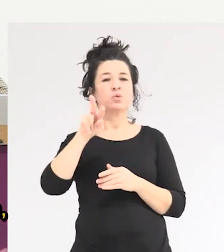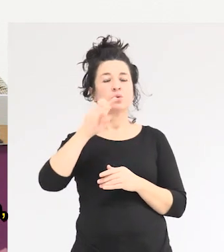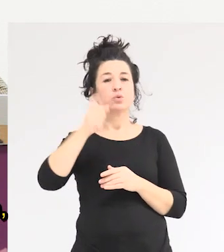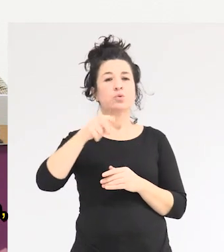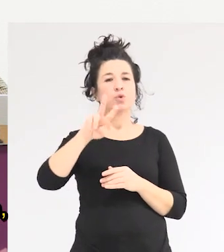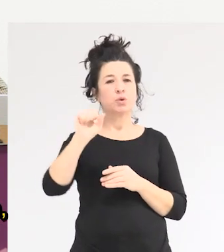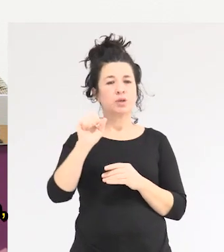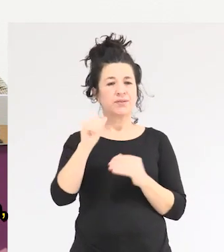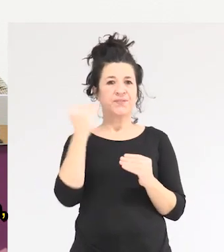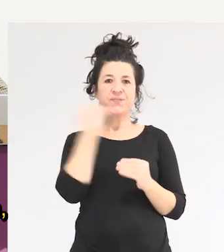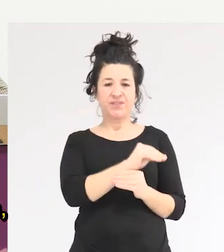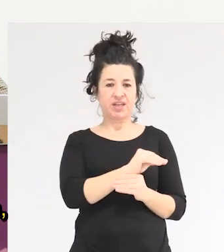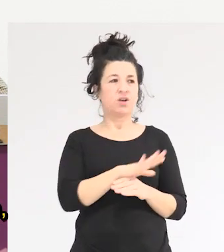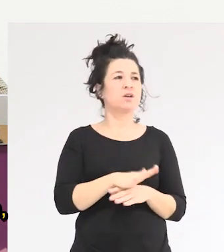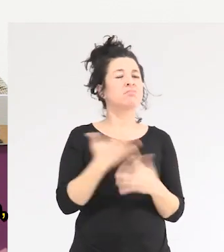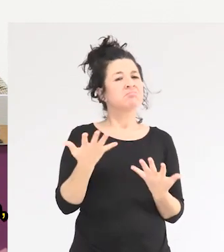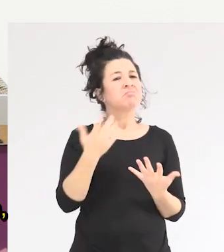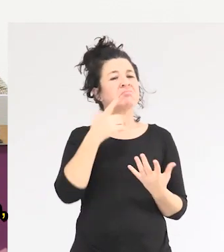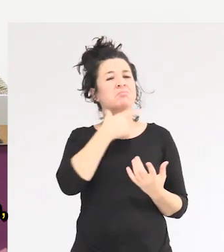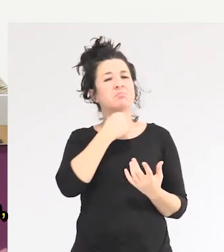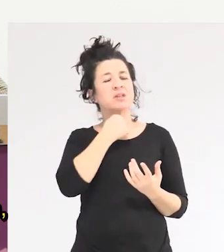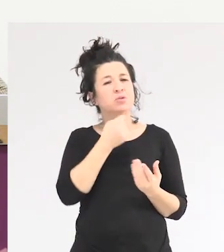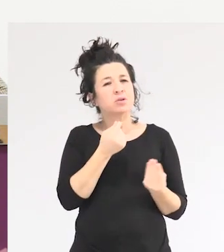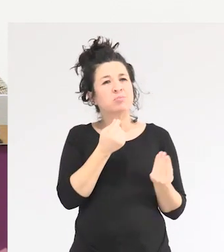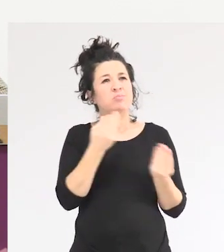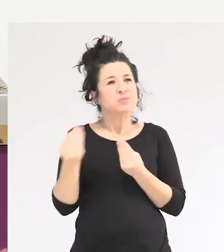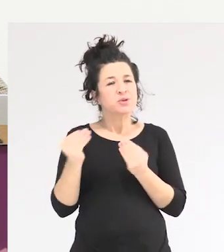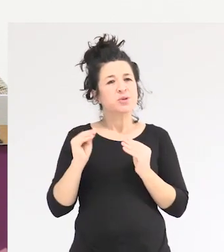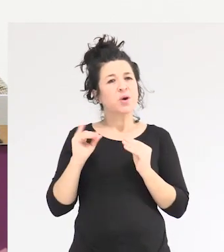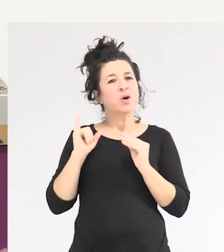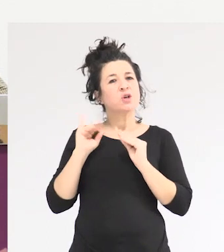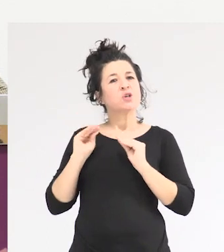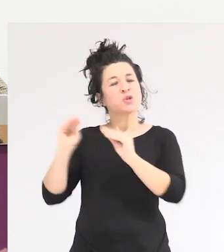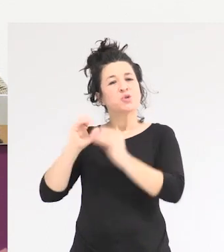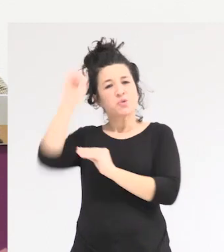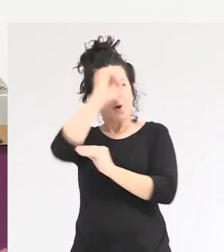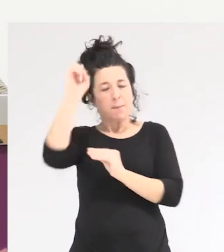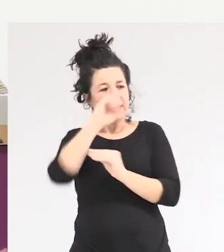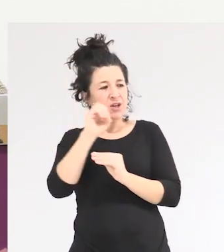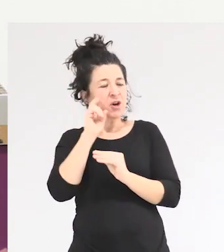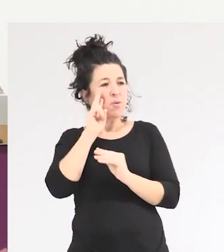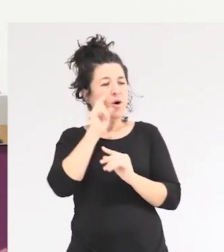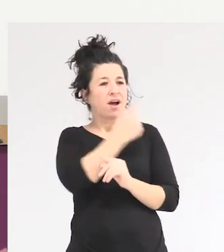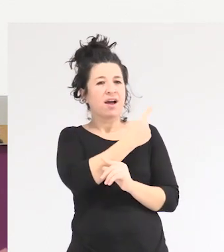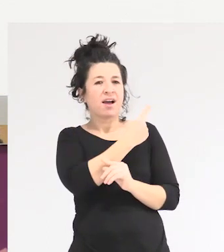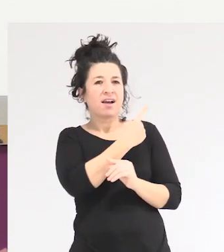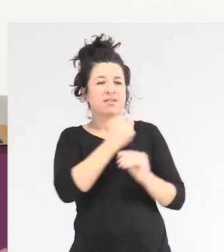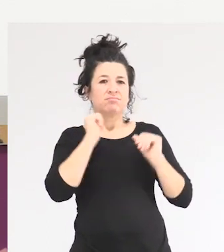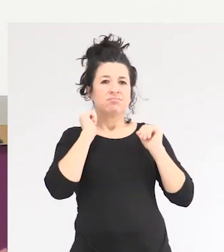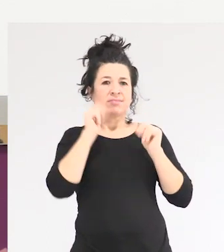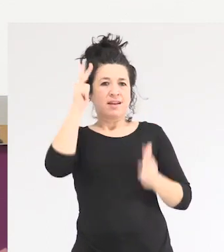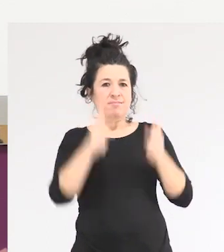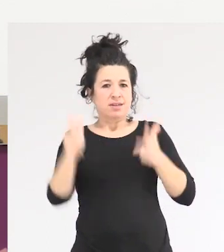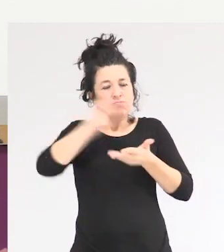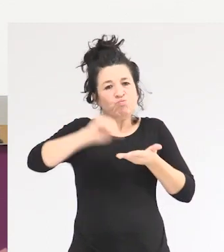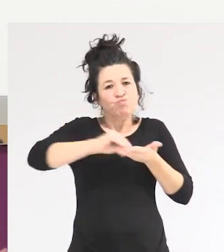asko gustatu zitzaidan bere garaian Iratxek nola deskribatu zituen beretzako begirada berriak eta Euskal Narrazio Gintzan indarra handiakin